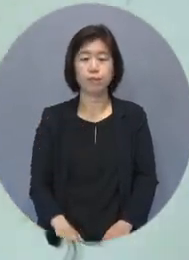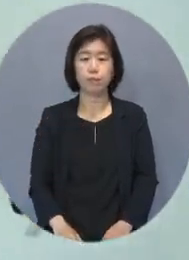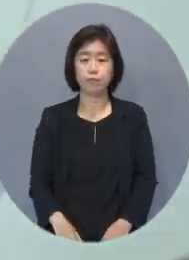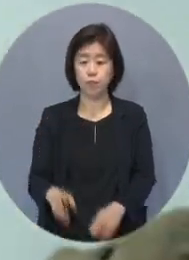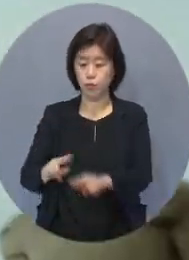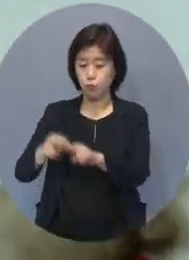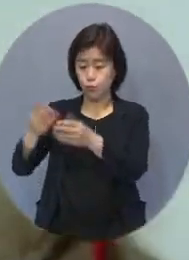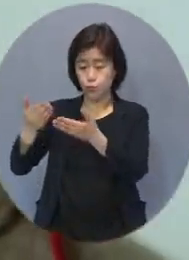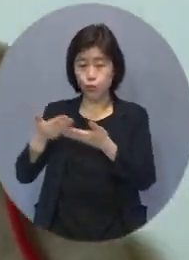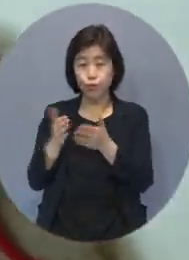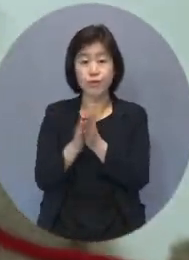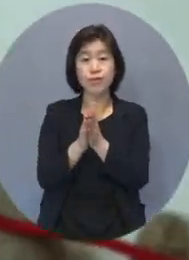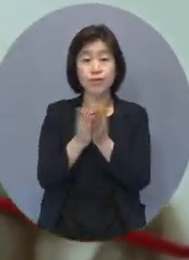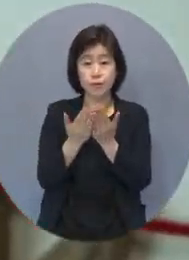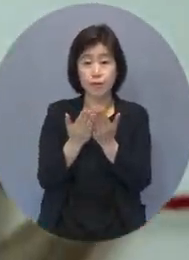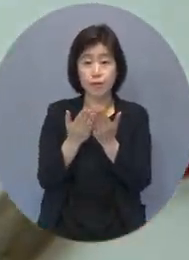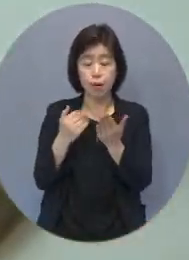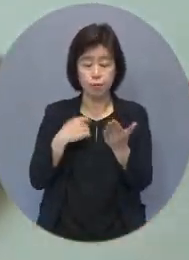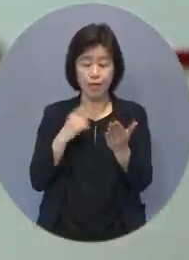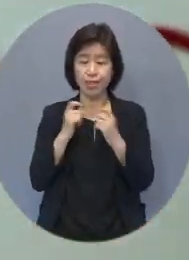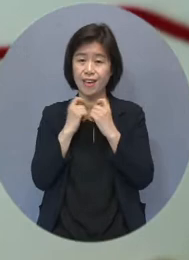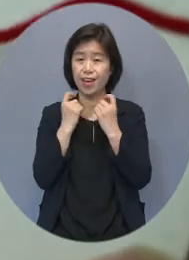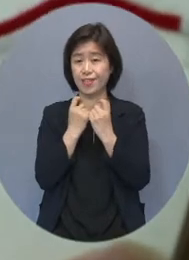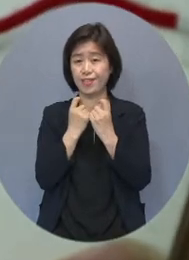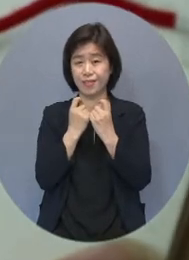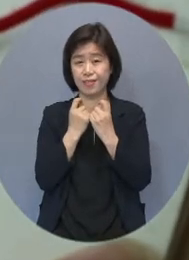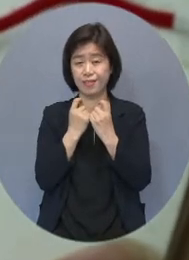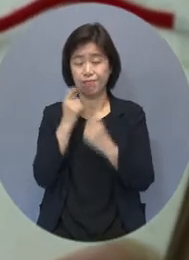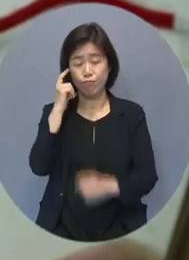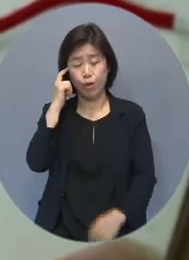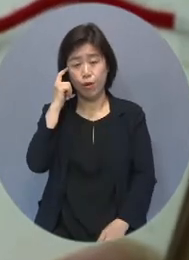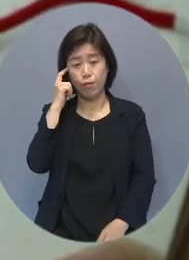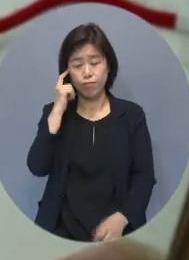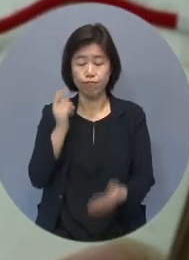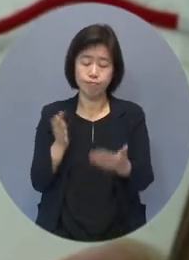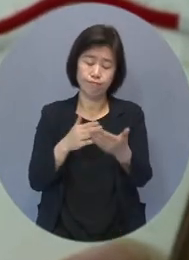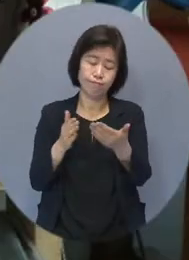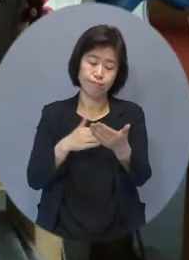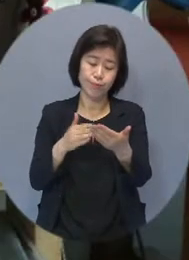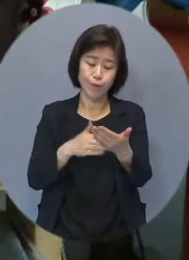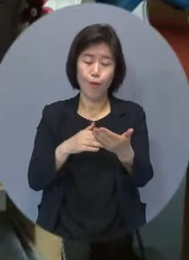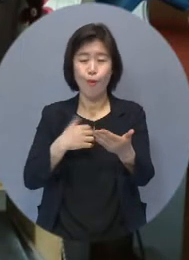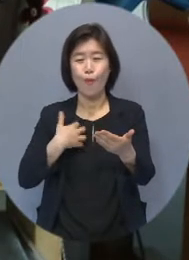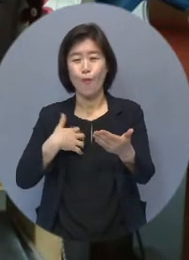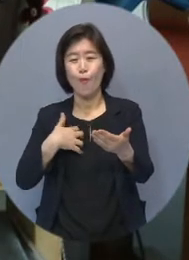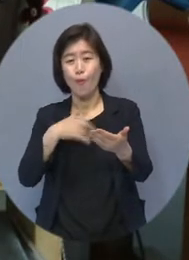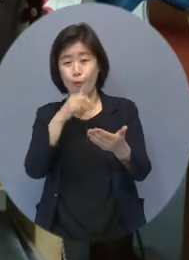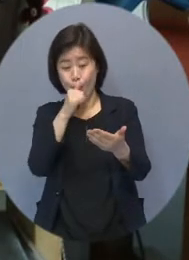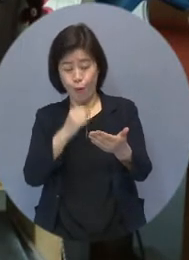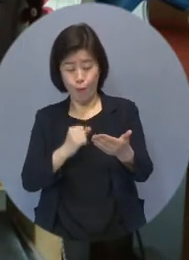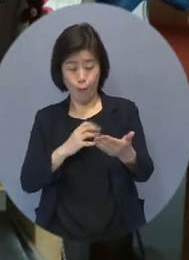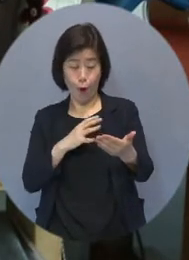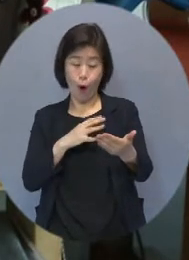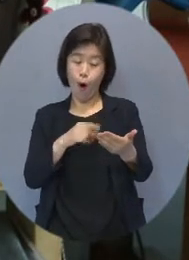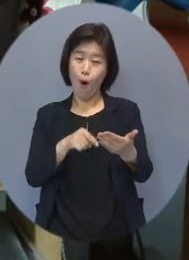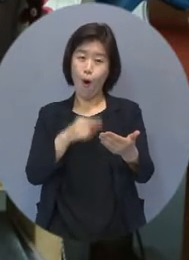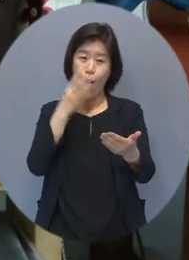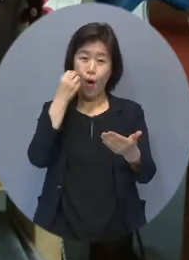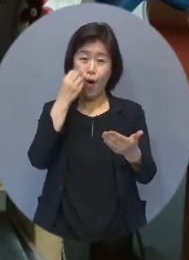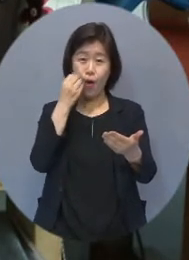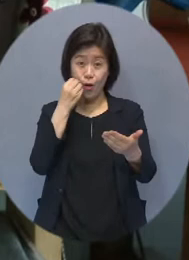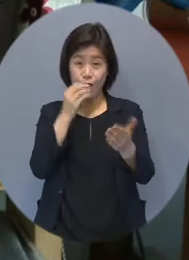저에게는 처음에 이제 개인적인 작업으로 좀 되게 뭐랄까 좀 놀랍고 신비로운